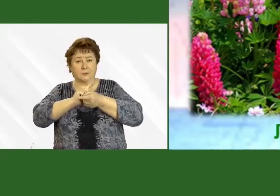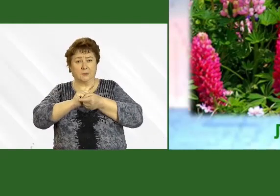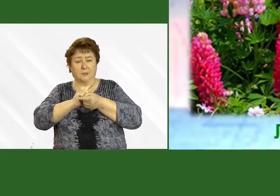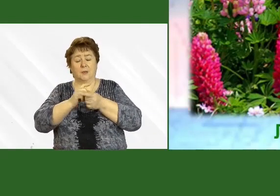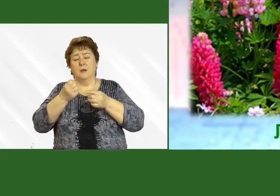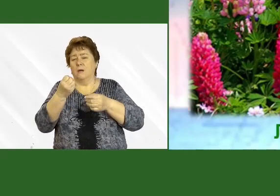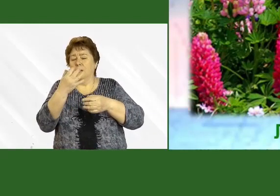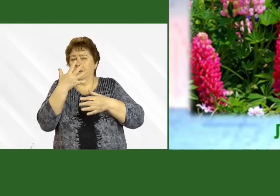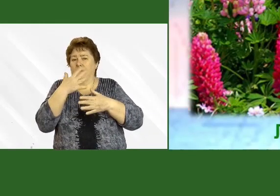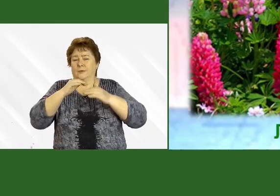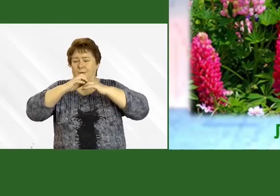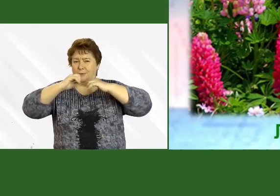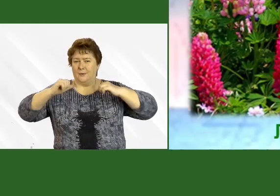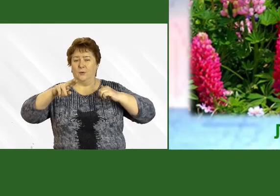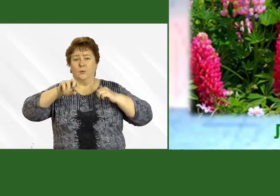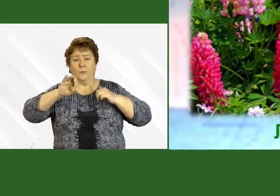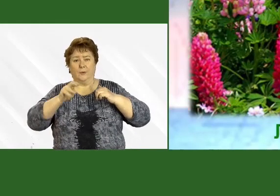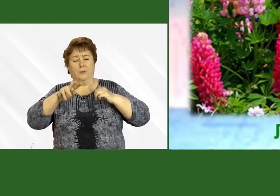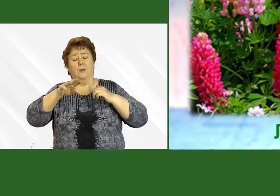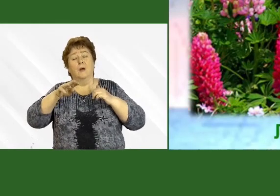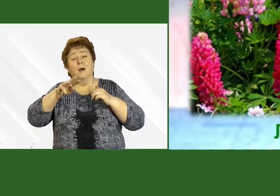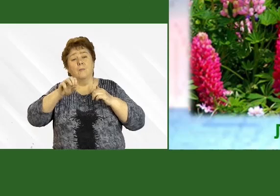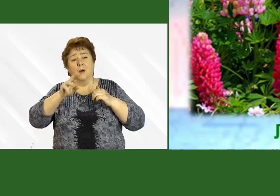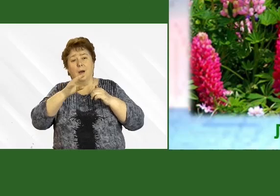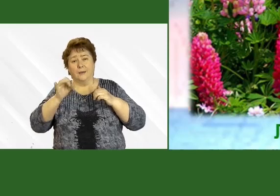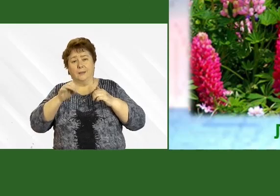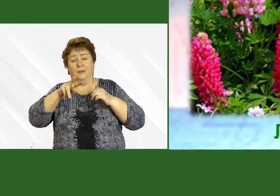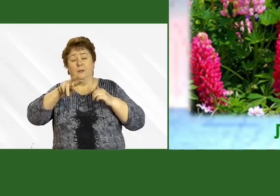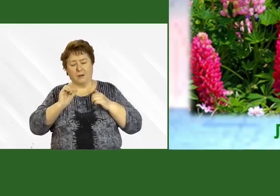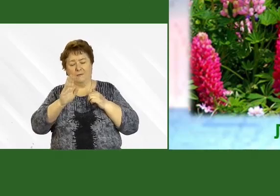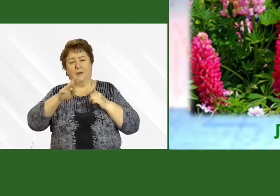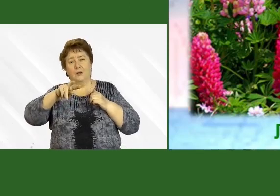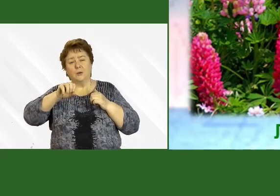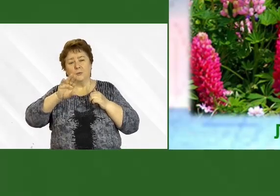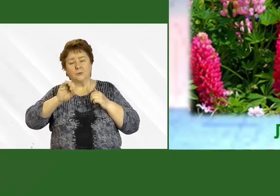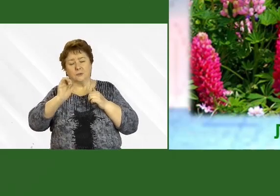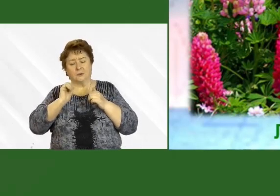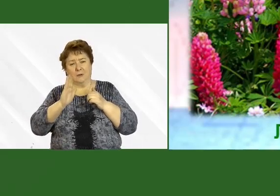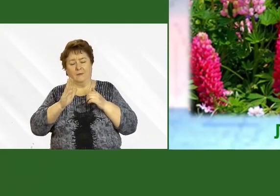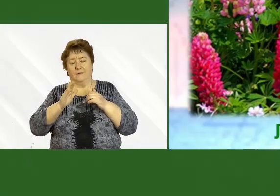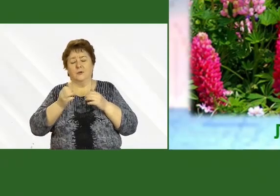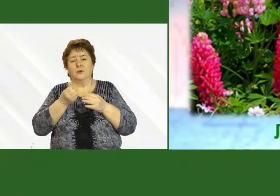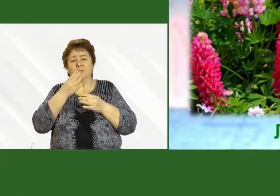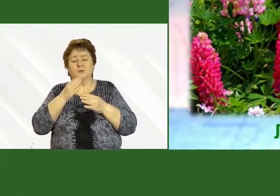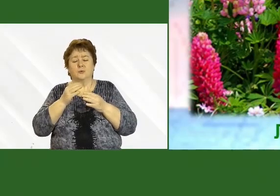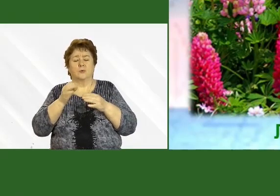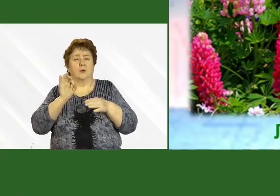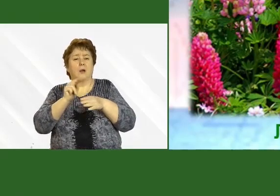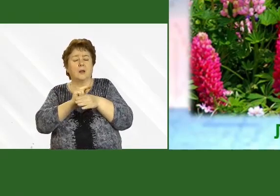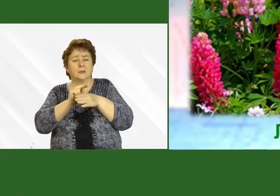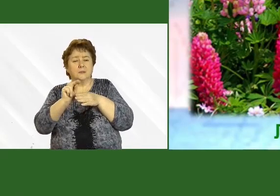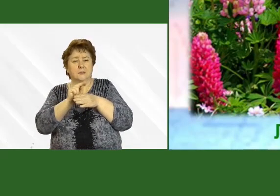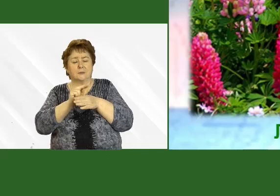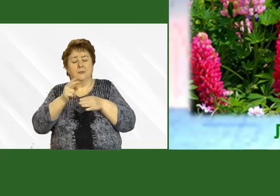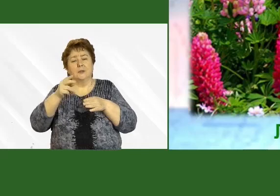яркие ковры люпина полярных маков илютиков а сколько целебных ягод